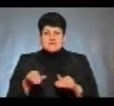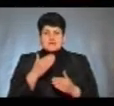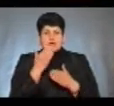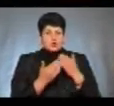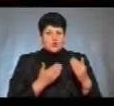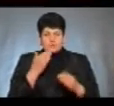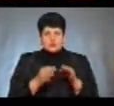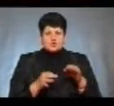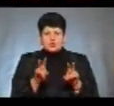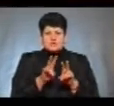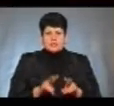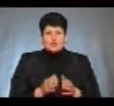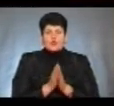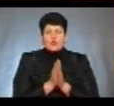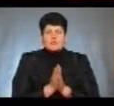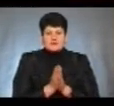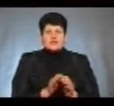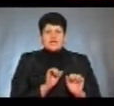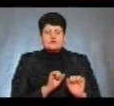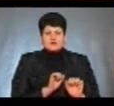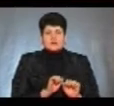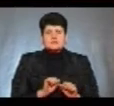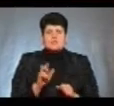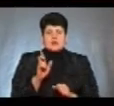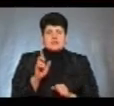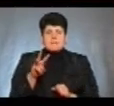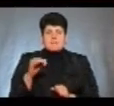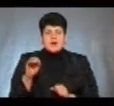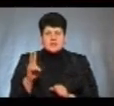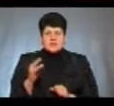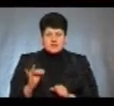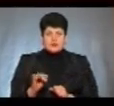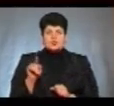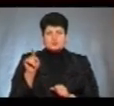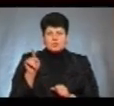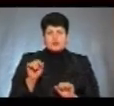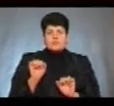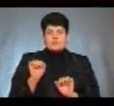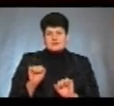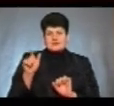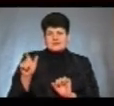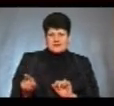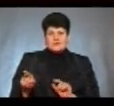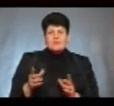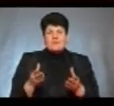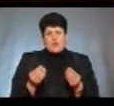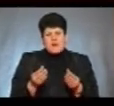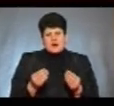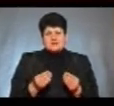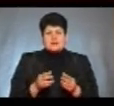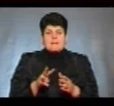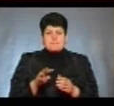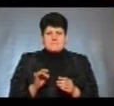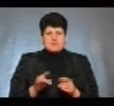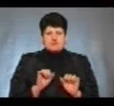суд розглянув клопотання адвоката Бориса Майки про те, аби його підзахисному Володимиру Біляшевичу пом'якшили міру запобіжного